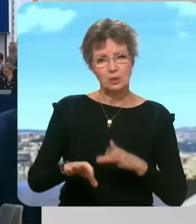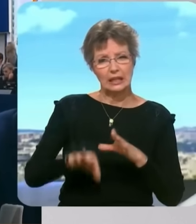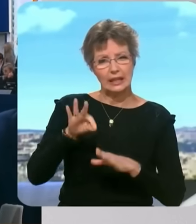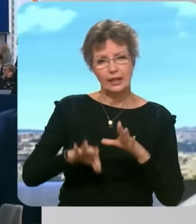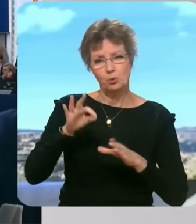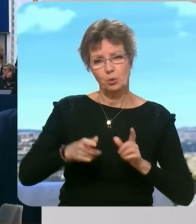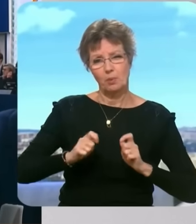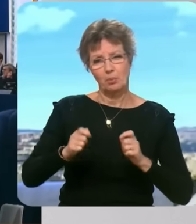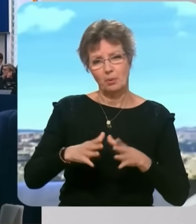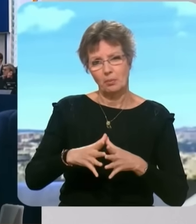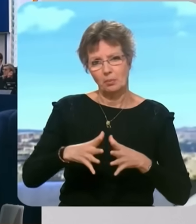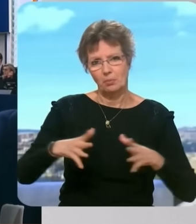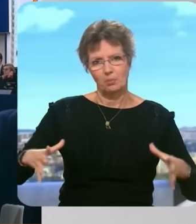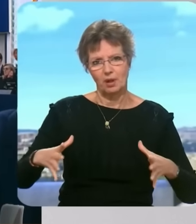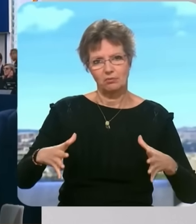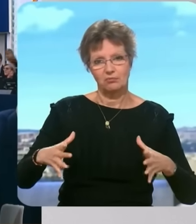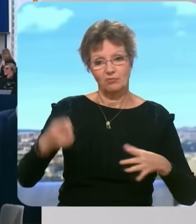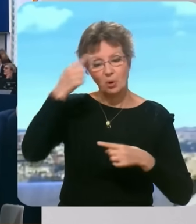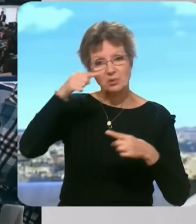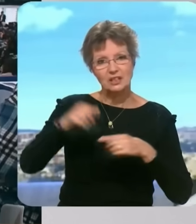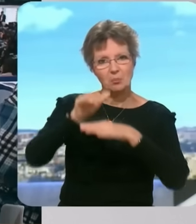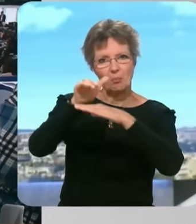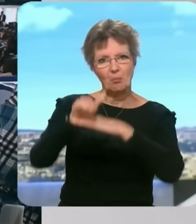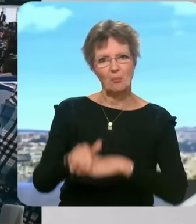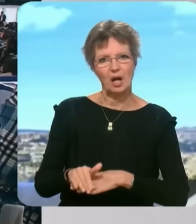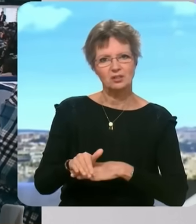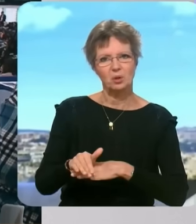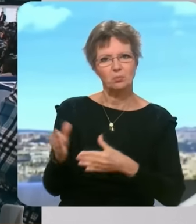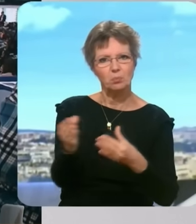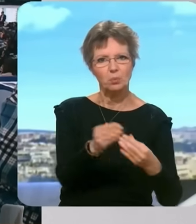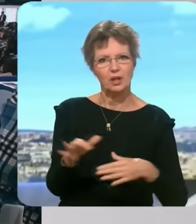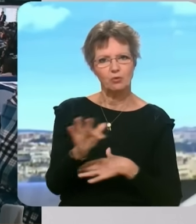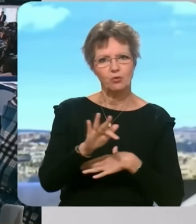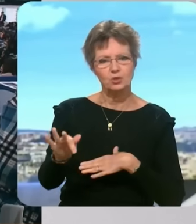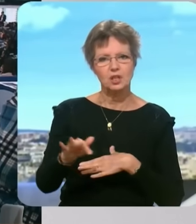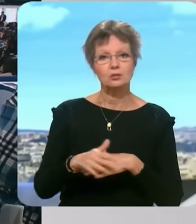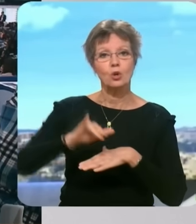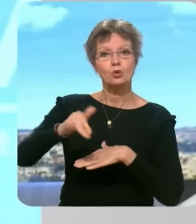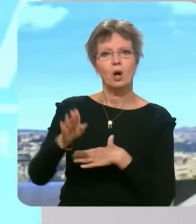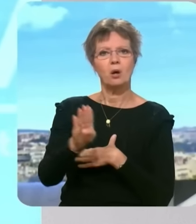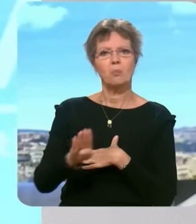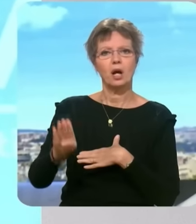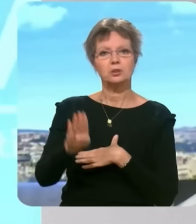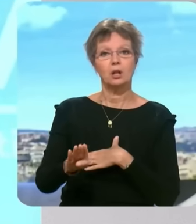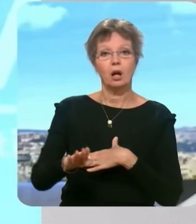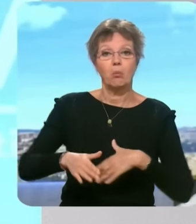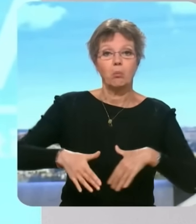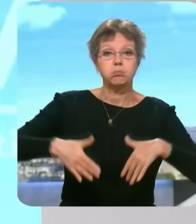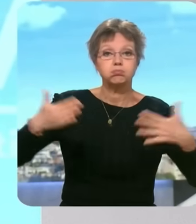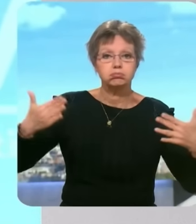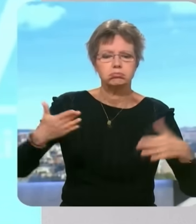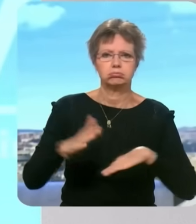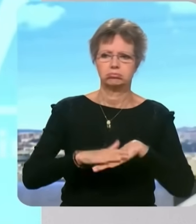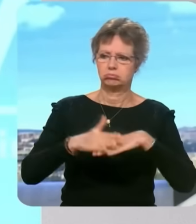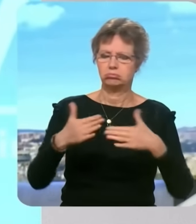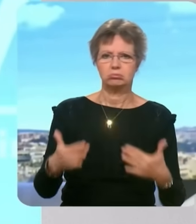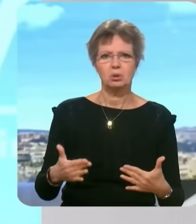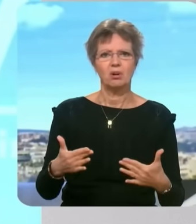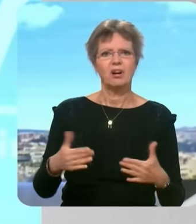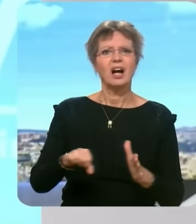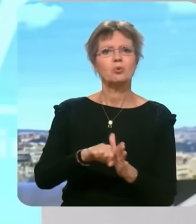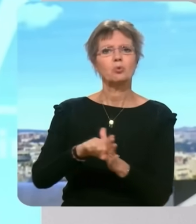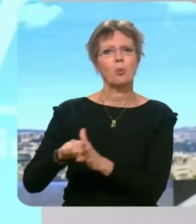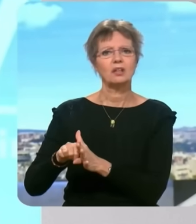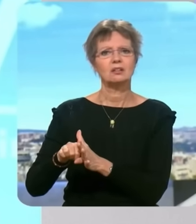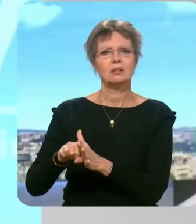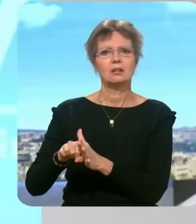intérêts de la France et des Français. Je le dis aujourd'hui, Jordan Bardella n'a pas l'air de vouloir l'entendre. Mais la vie politique, notamment à droite en France, ne